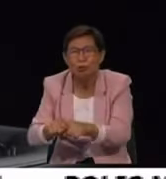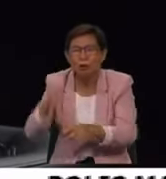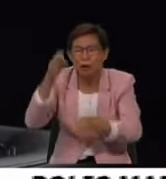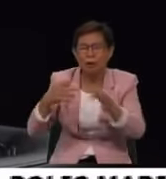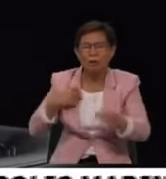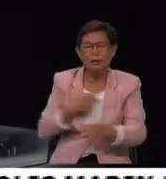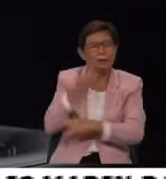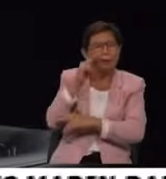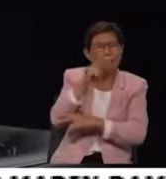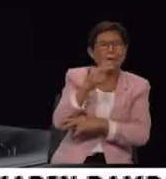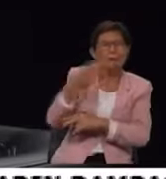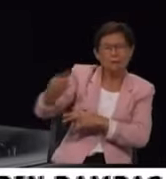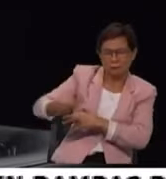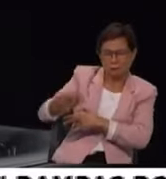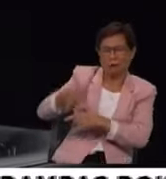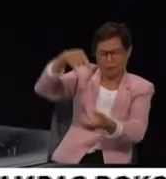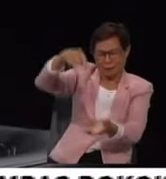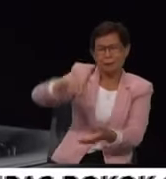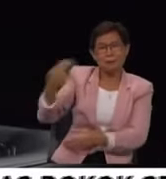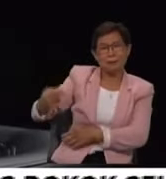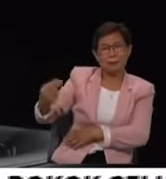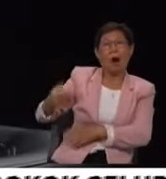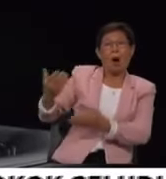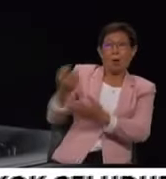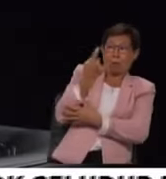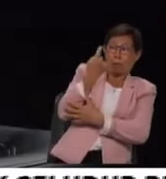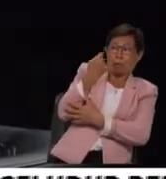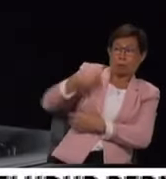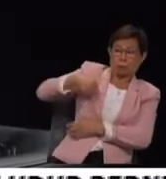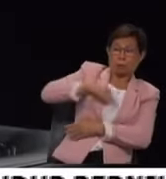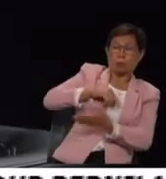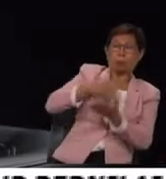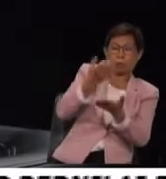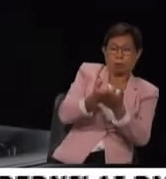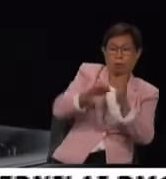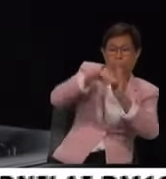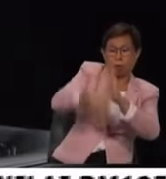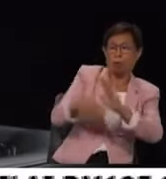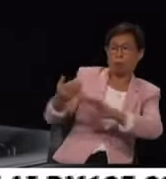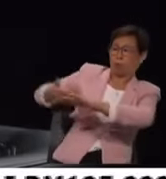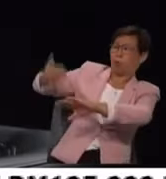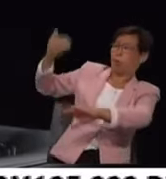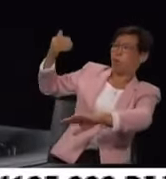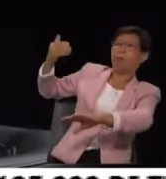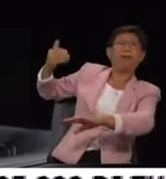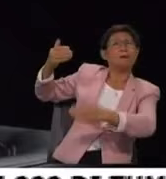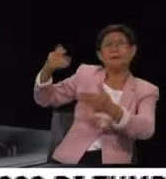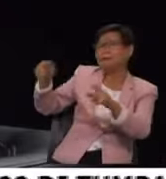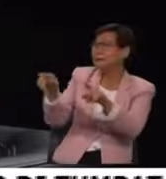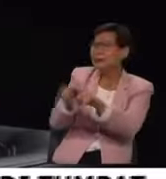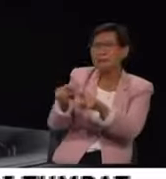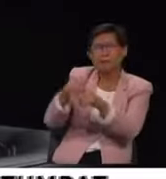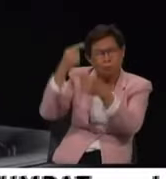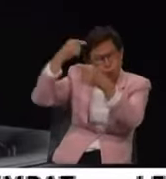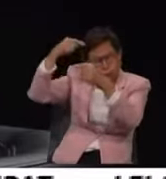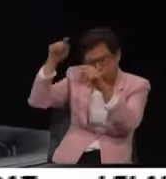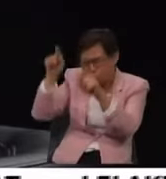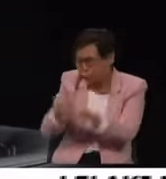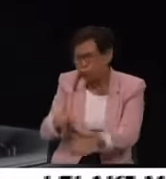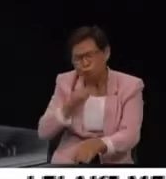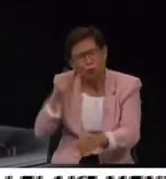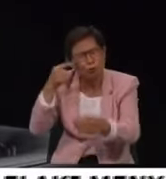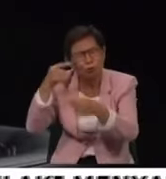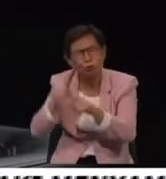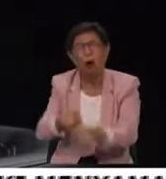kita lihat sejarah memang ini ini a baru-baru ni kita menghadapi kelembapan ekonomi sebelum ni pun bukan mereka setuju. Setiap kali apabila kita